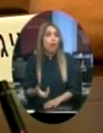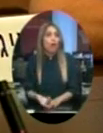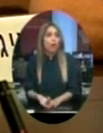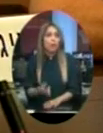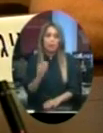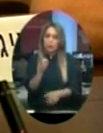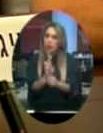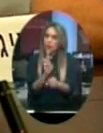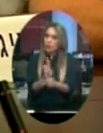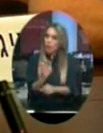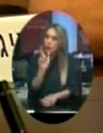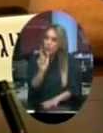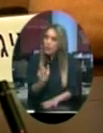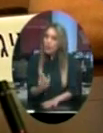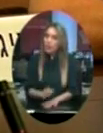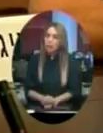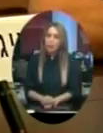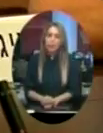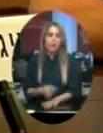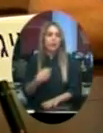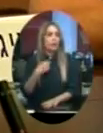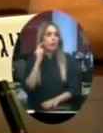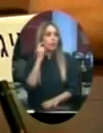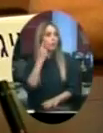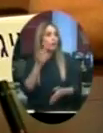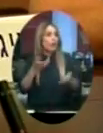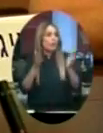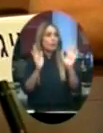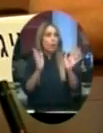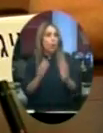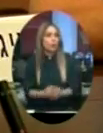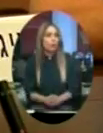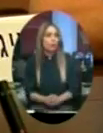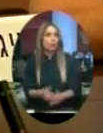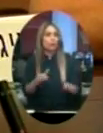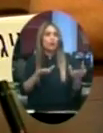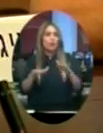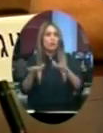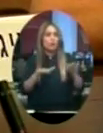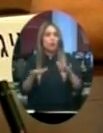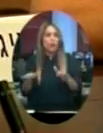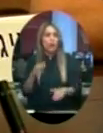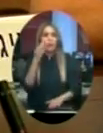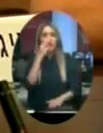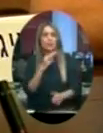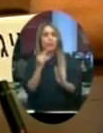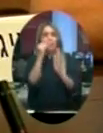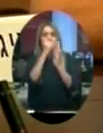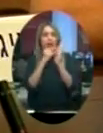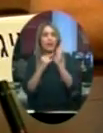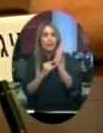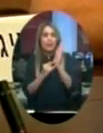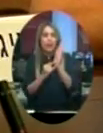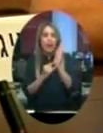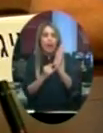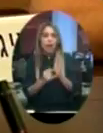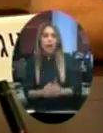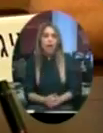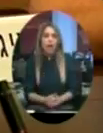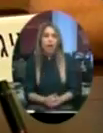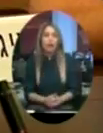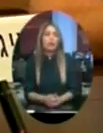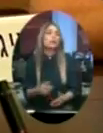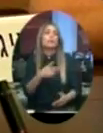בלשונכם. אני מאוד מאוד מוטרד מכך שהממשלה מנסה בחקיקה להוציא מידי הרשויות